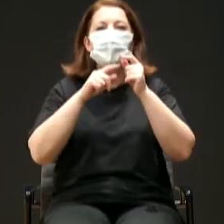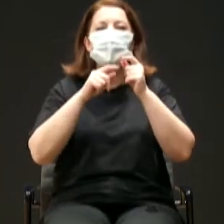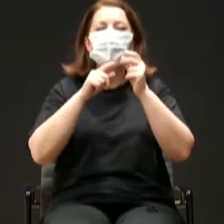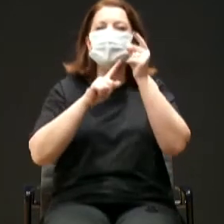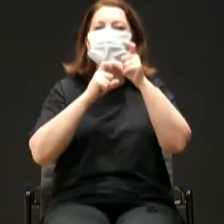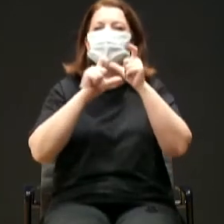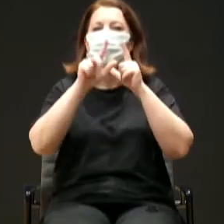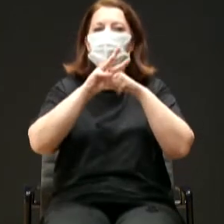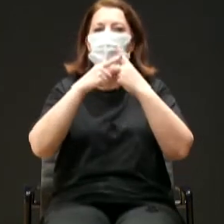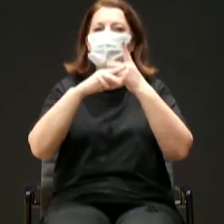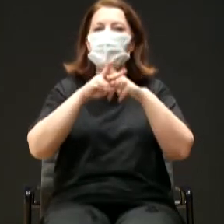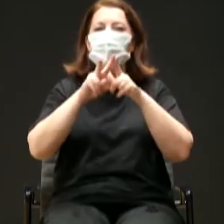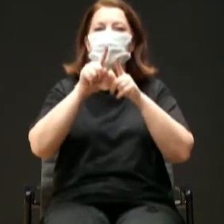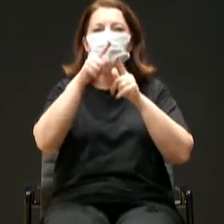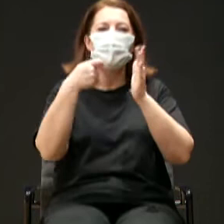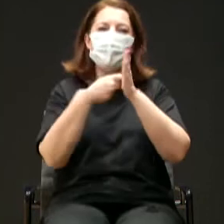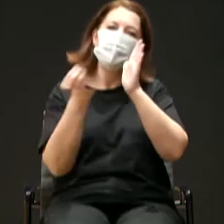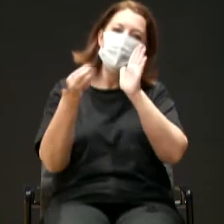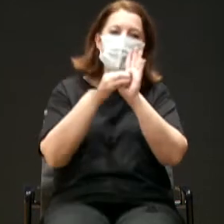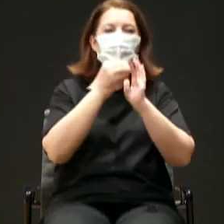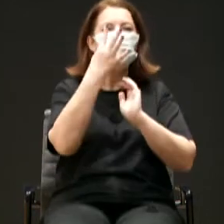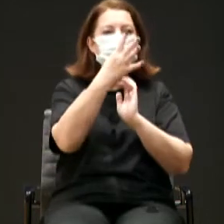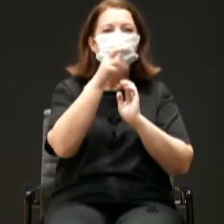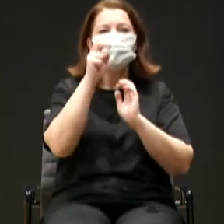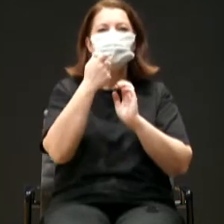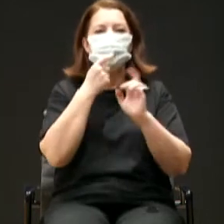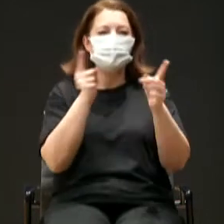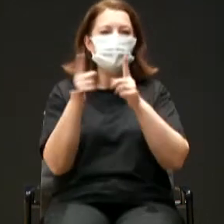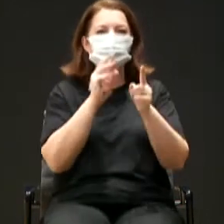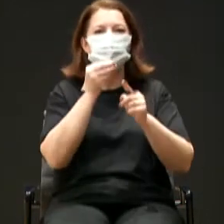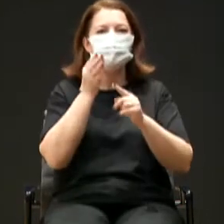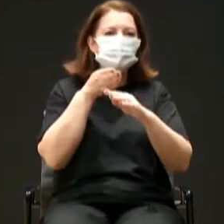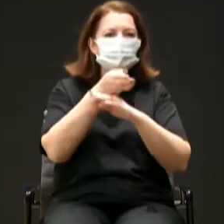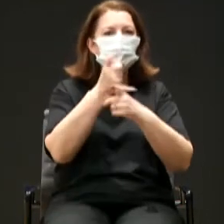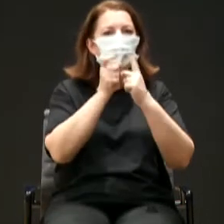bu kütüphanemizden 4 ila 8 yaşlarındaki çocuklarımız faydalanacaktır.